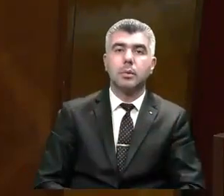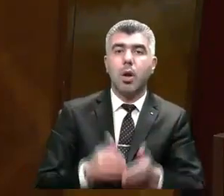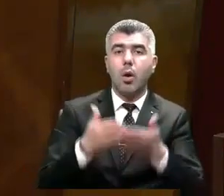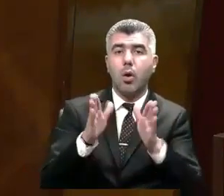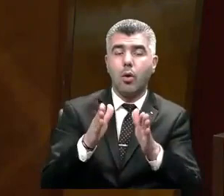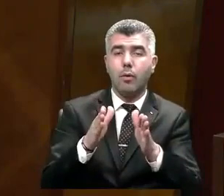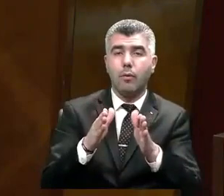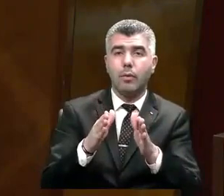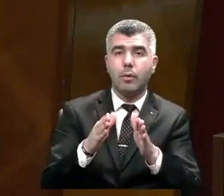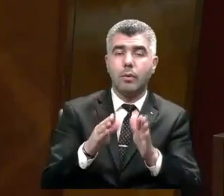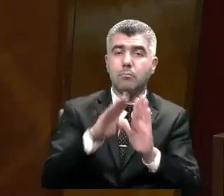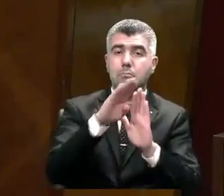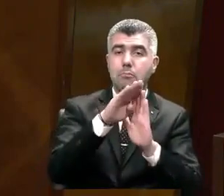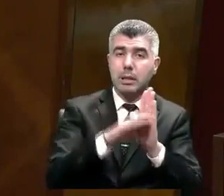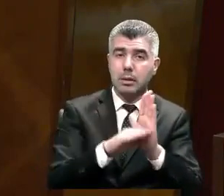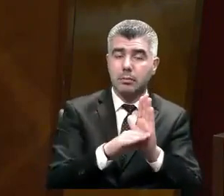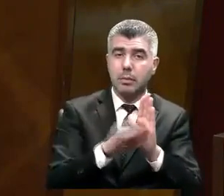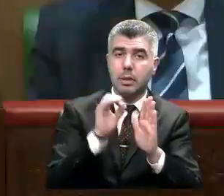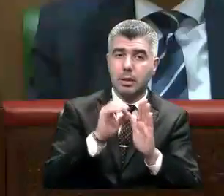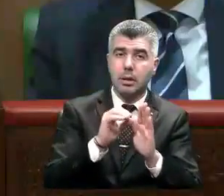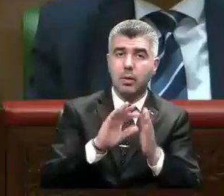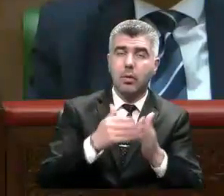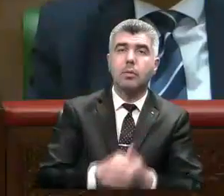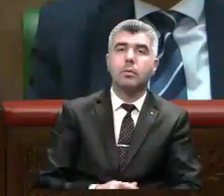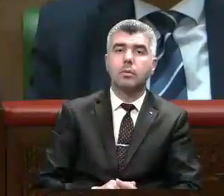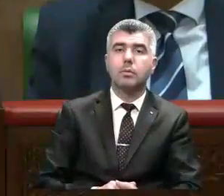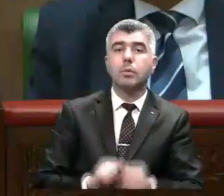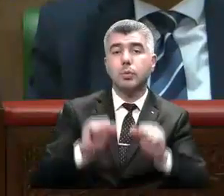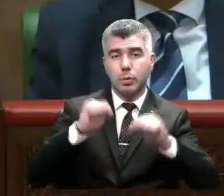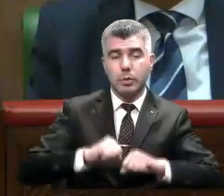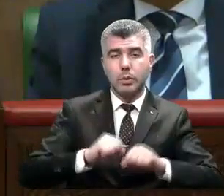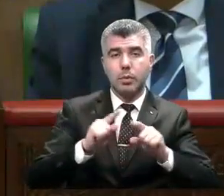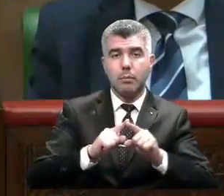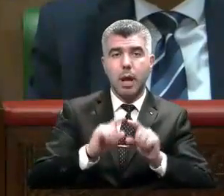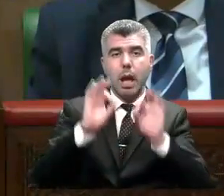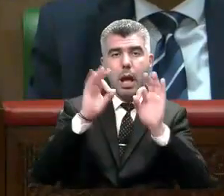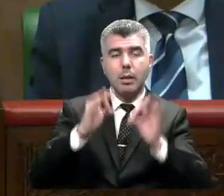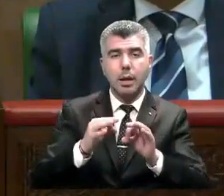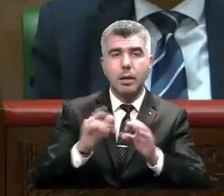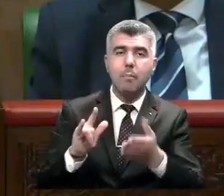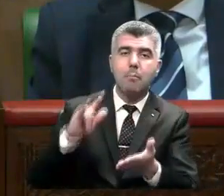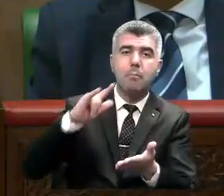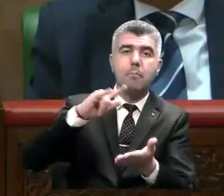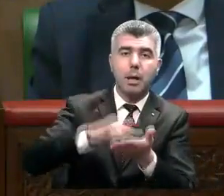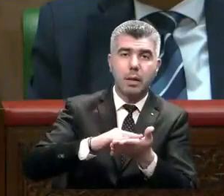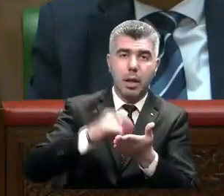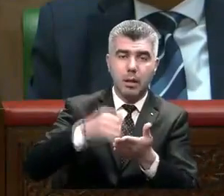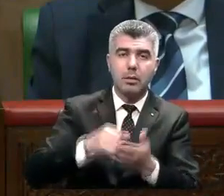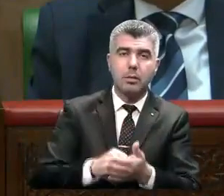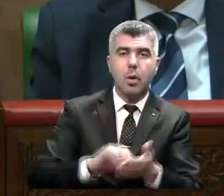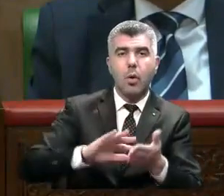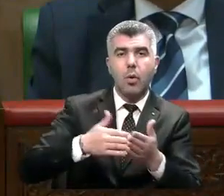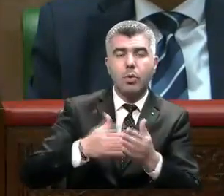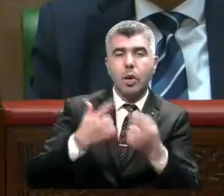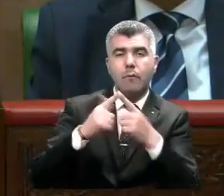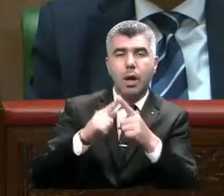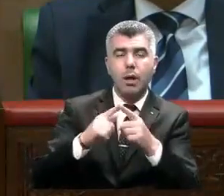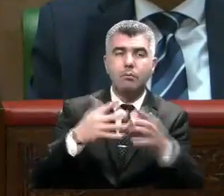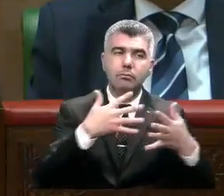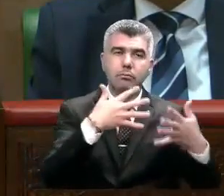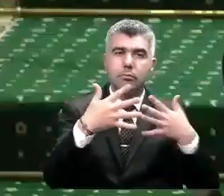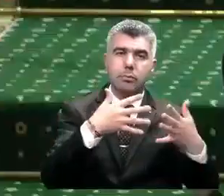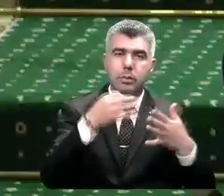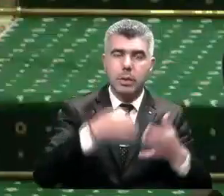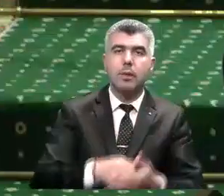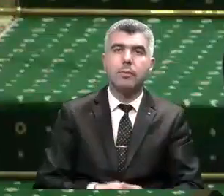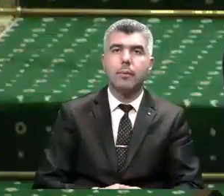بها المكتب مكنت واحد العدد ديال المطارات باش تاخذ علامات تميز مهمه، على